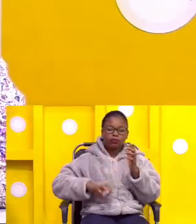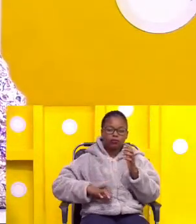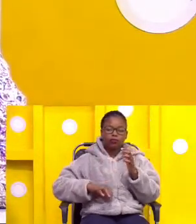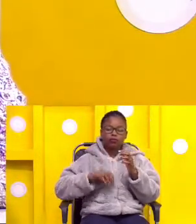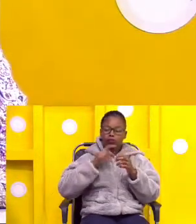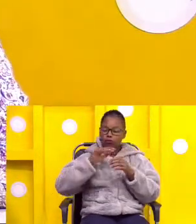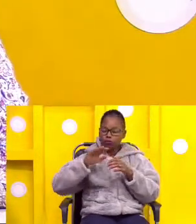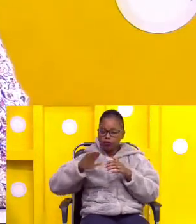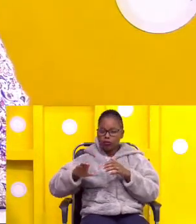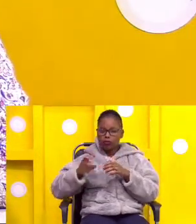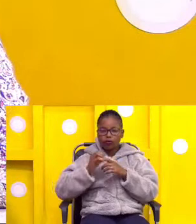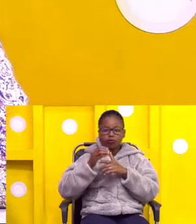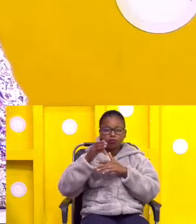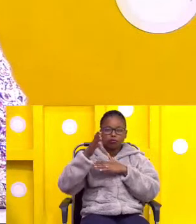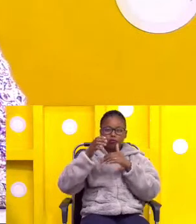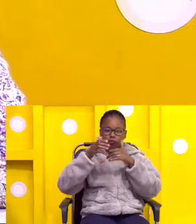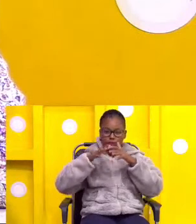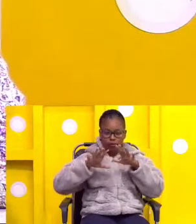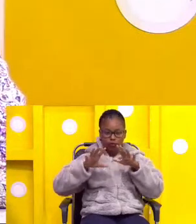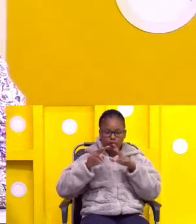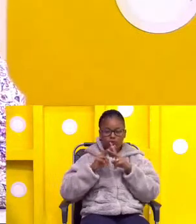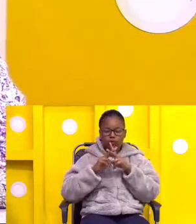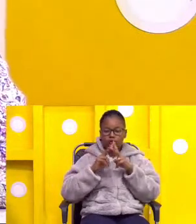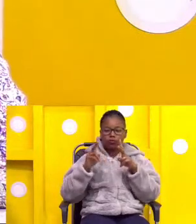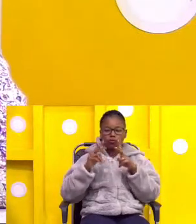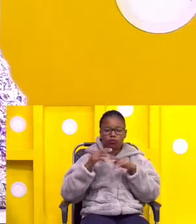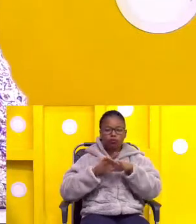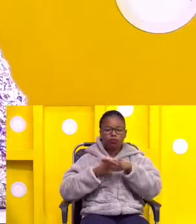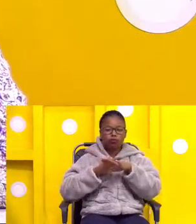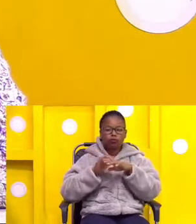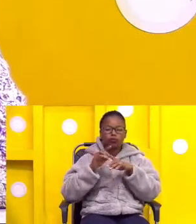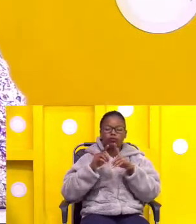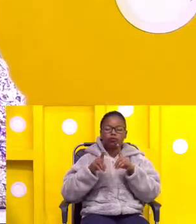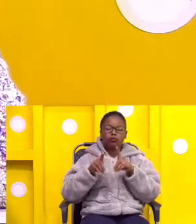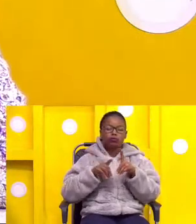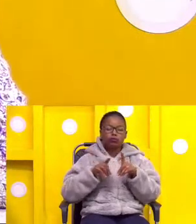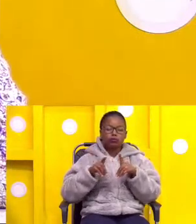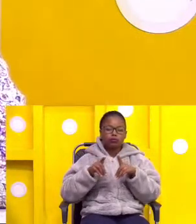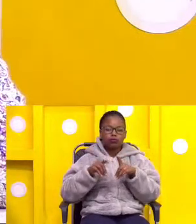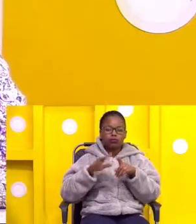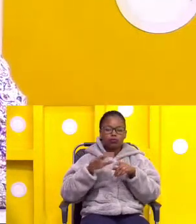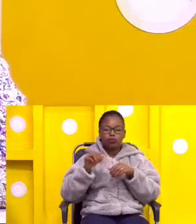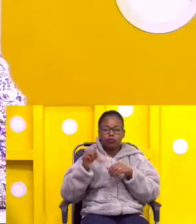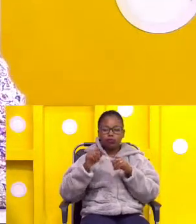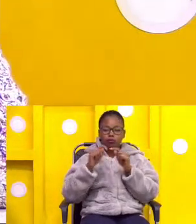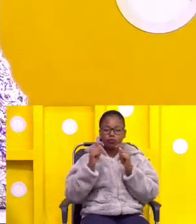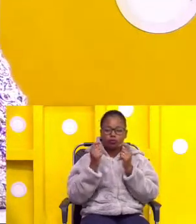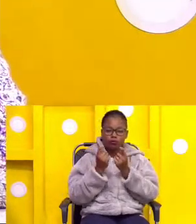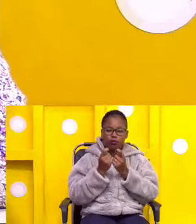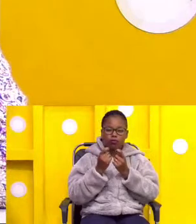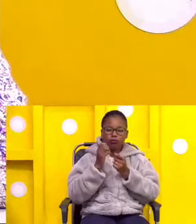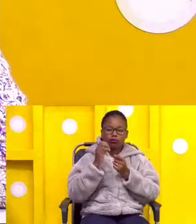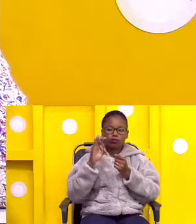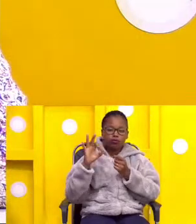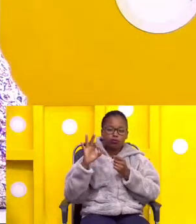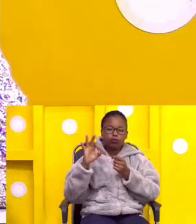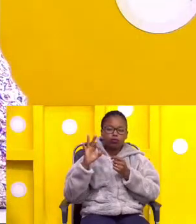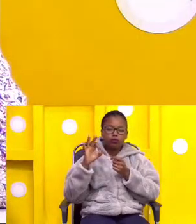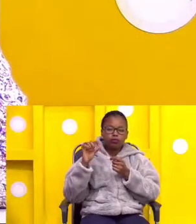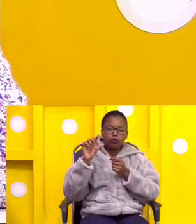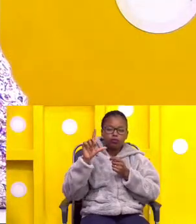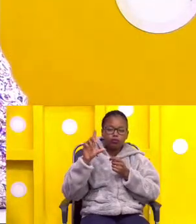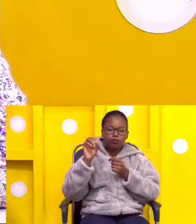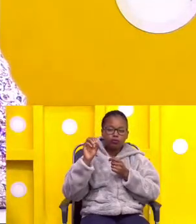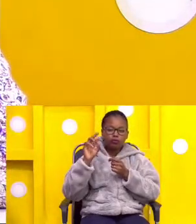iguru muno amurathime na amwike wega nayo timu ino ingi ya Theophilus Glorious